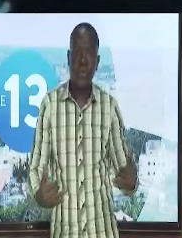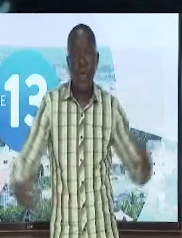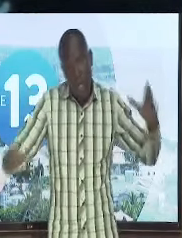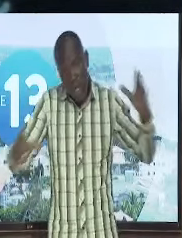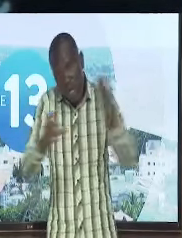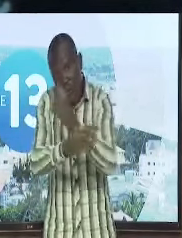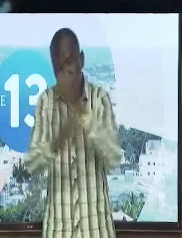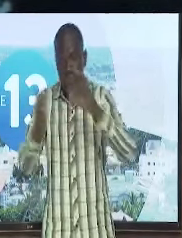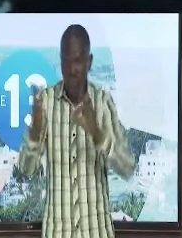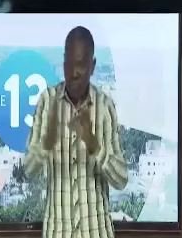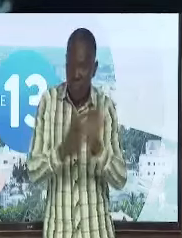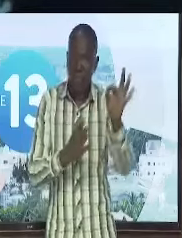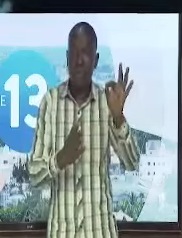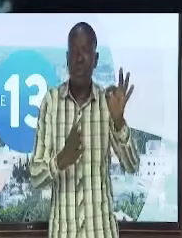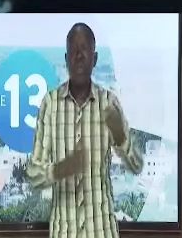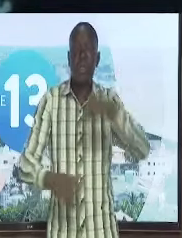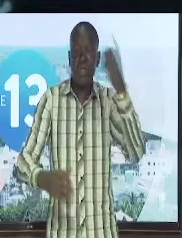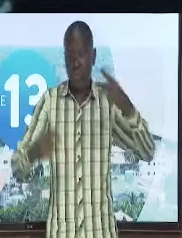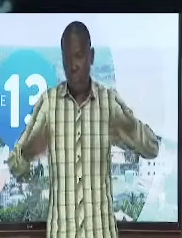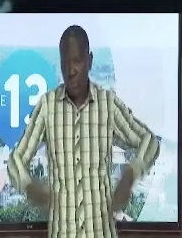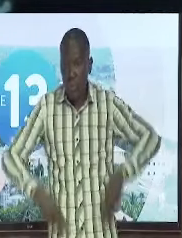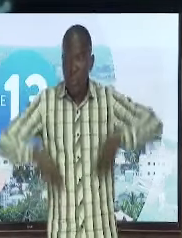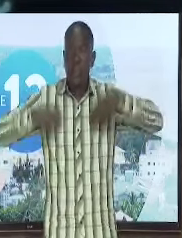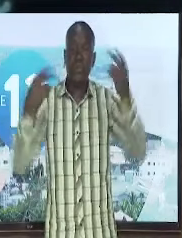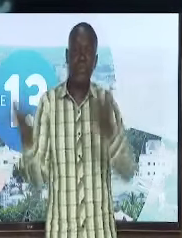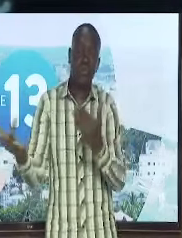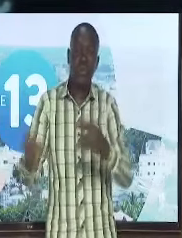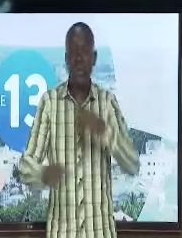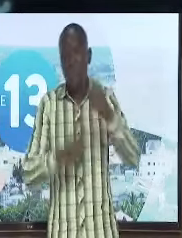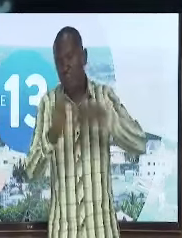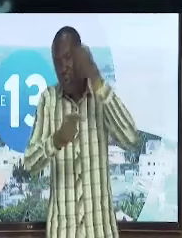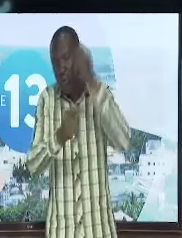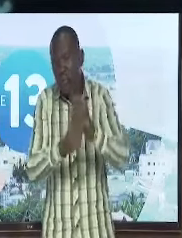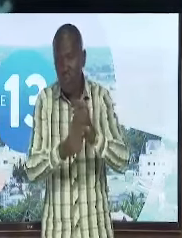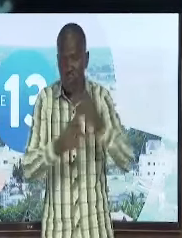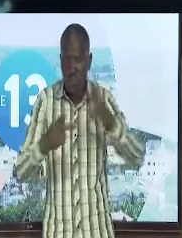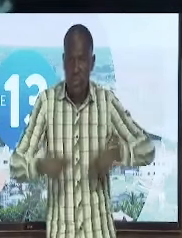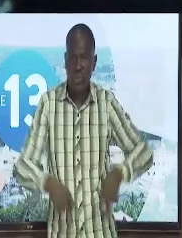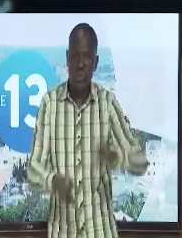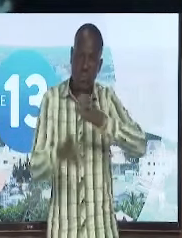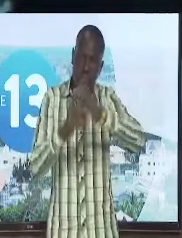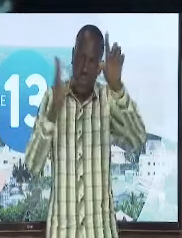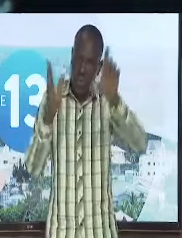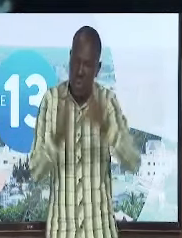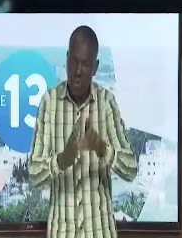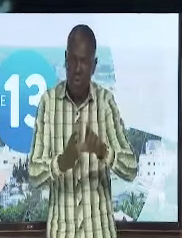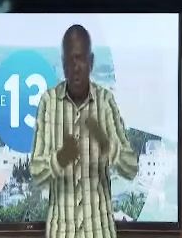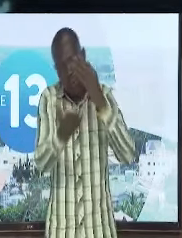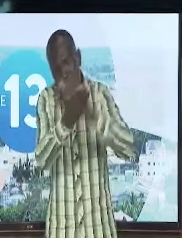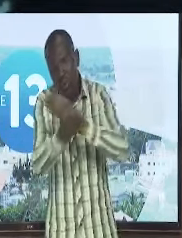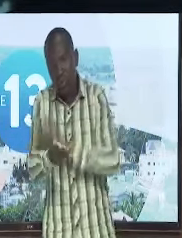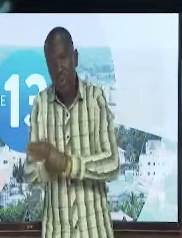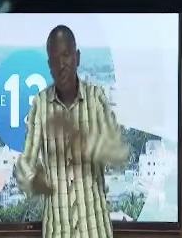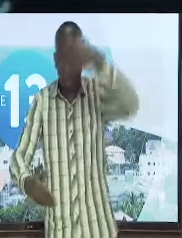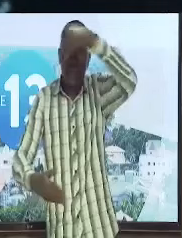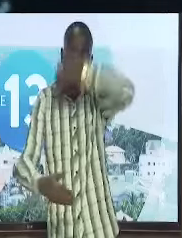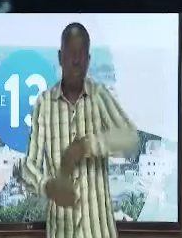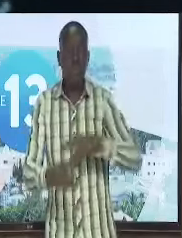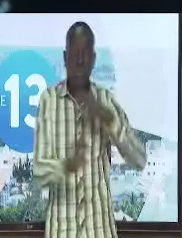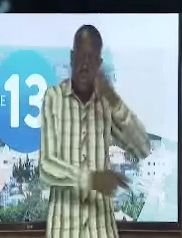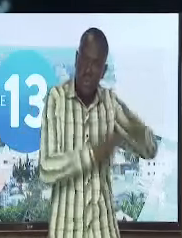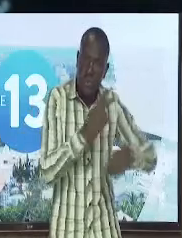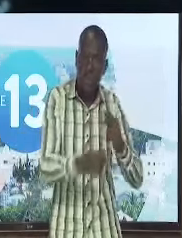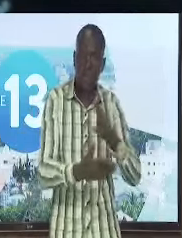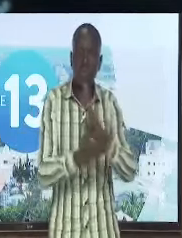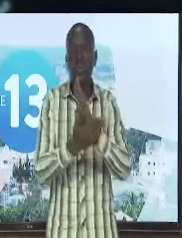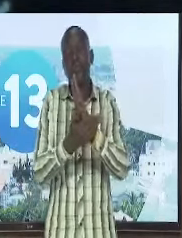de certaines maladies chroniques. Il est attendu des travaux, des pistes pour l'opérationnalisation progressive au profit des populations.